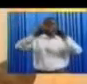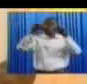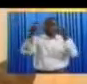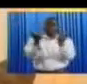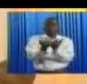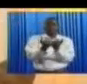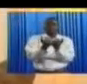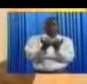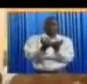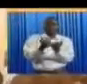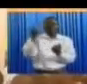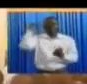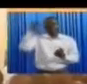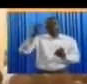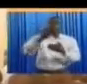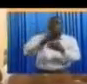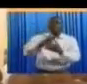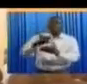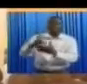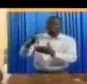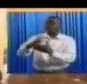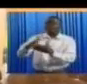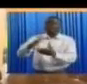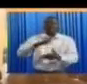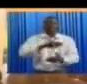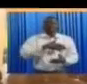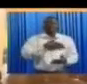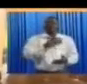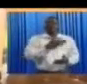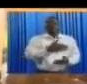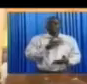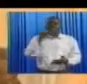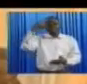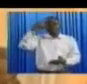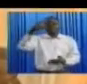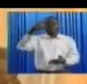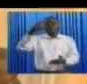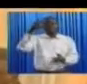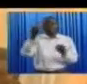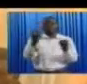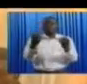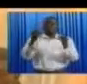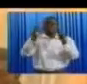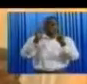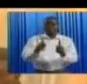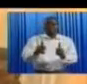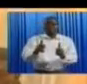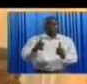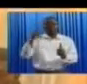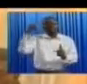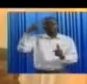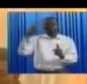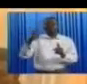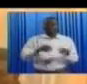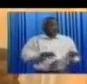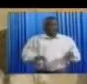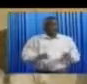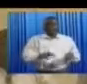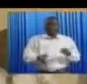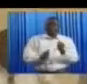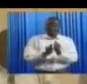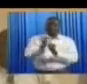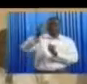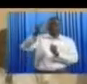de l'économie informelle. Ils partagent le sentiment de bon nombre de Burkinabés la circulation illicite d'armes légères